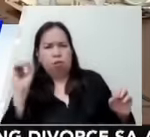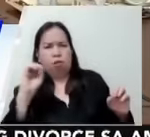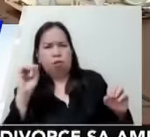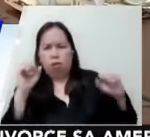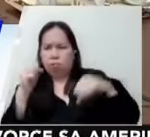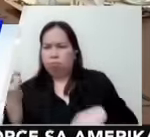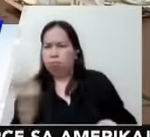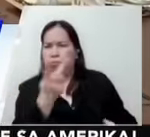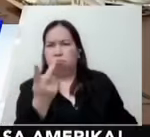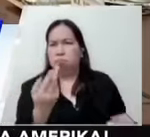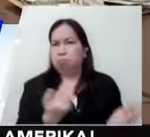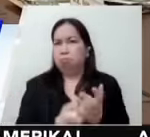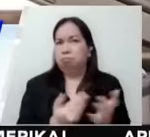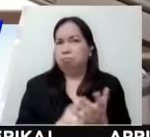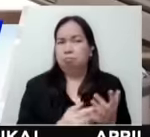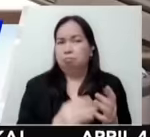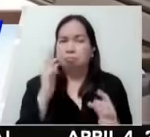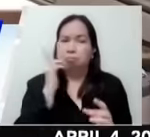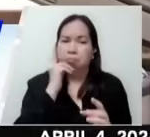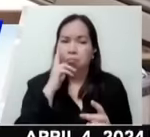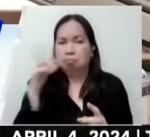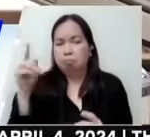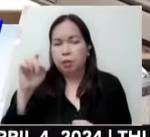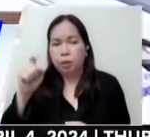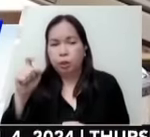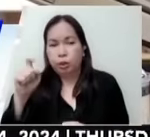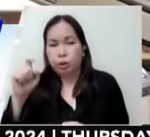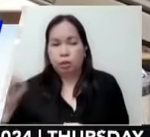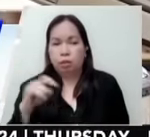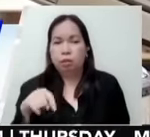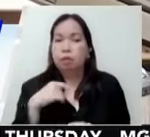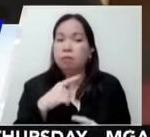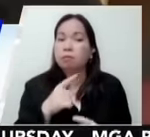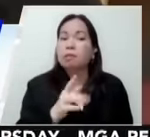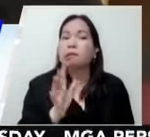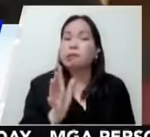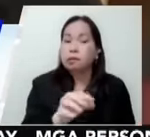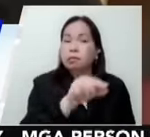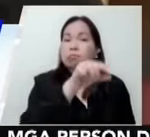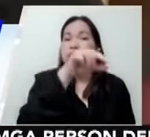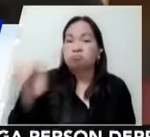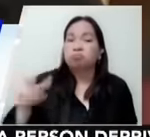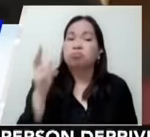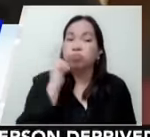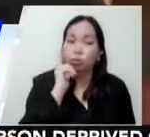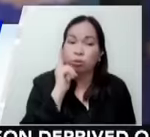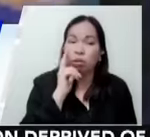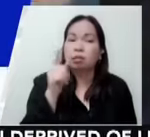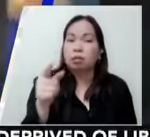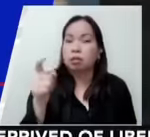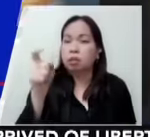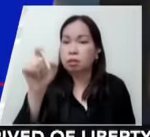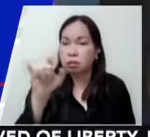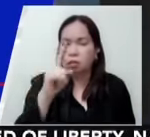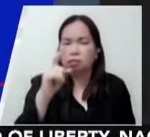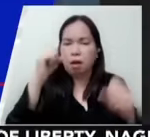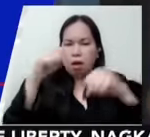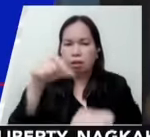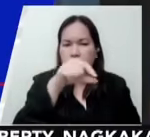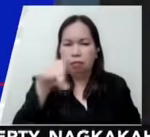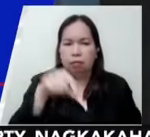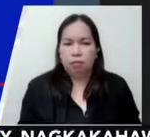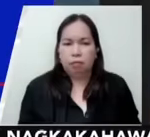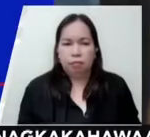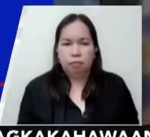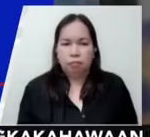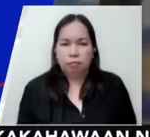kanyang dating presidential spokesperson, pinasok yan ni dating Pangulong Rodrigo Duterte at Chinese President Xi Jinping. The Chinese are always talking